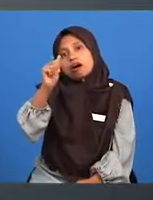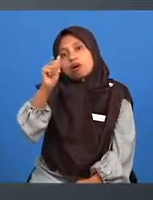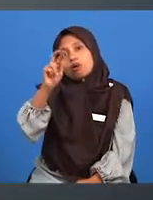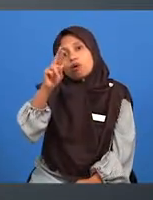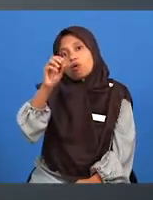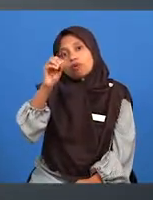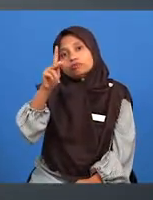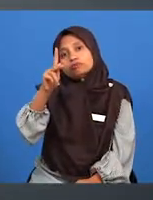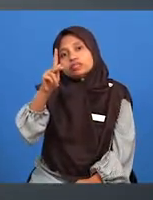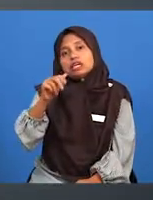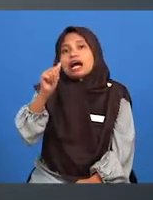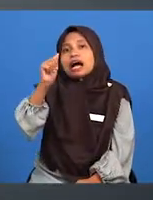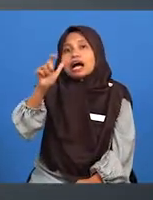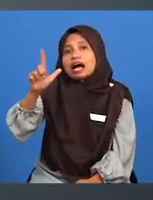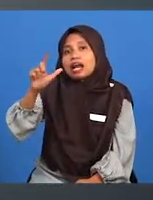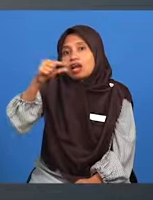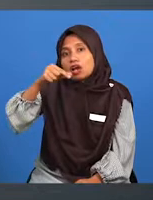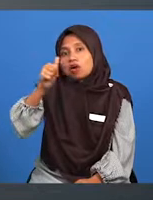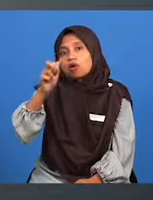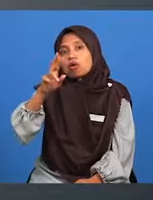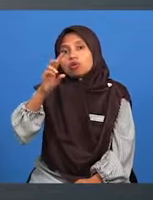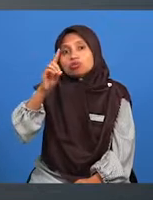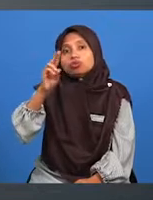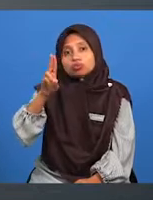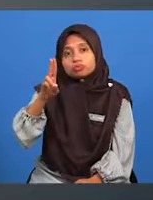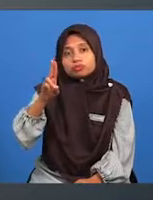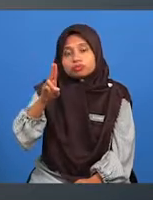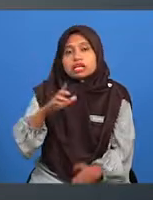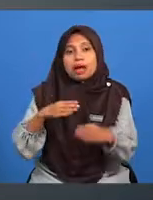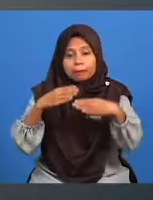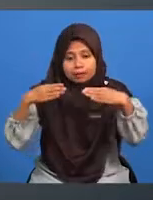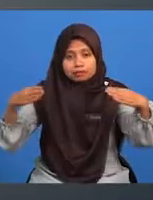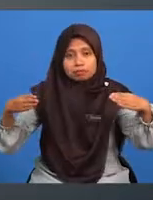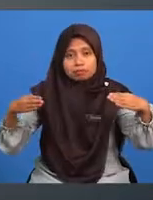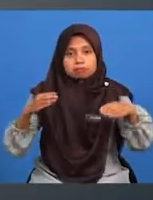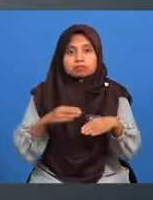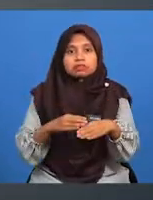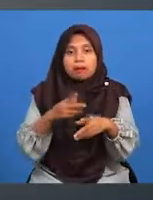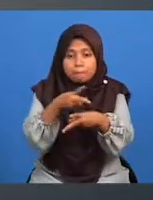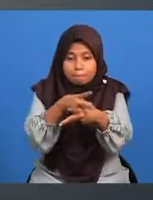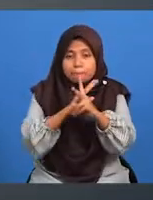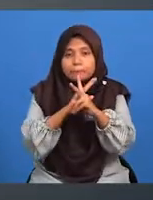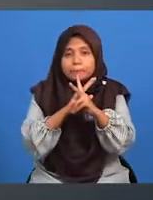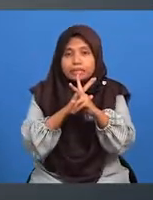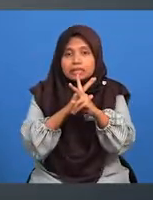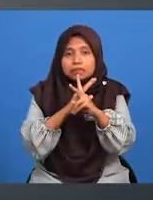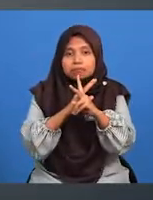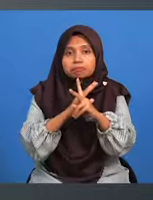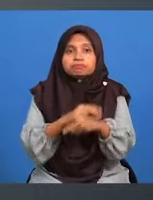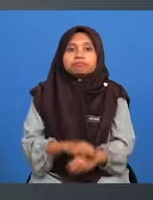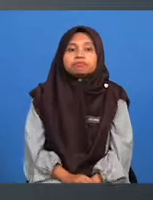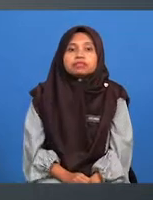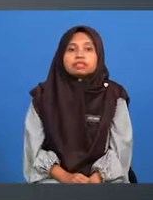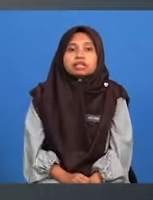Al-Qardu. Pengertian Al-Qardu dari segi bahasa ialah pinjam. Manakala